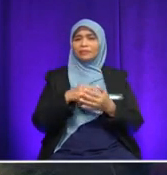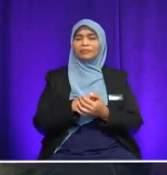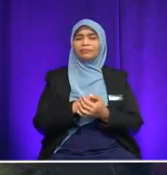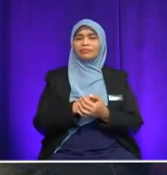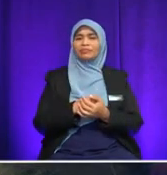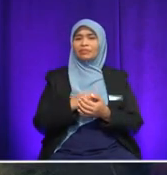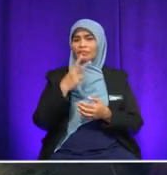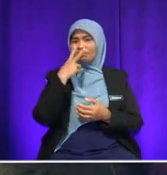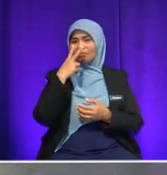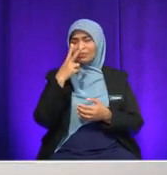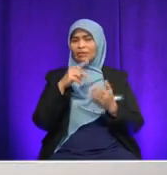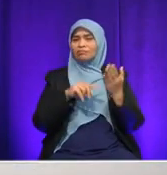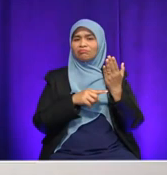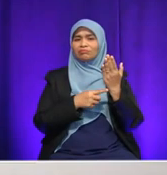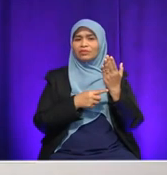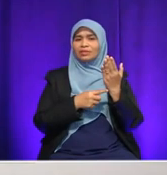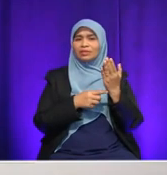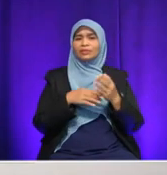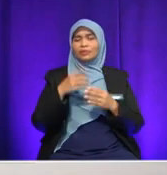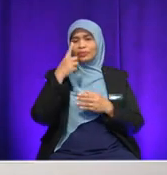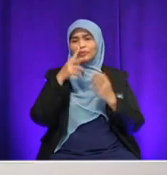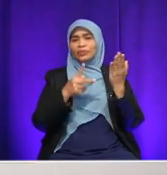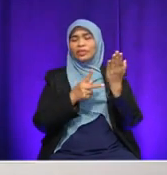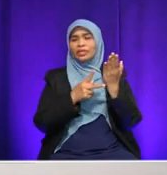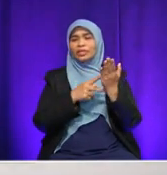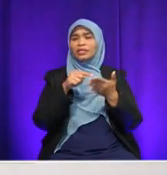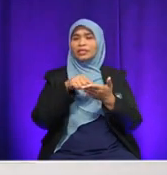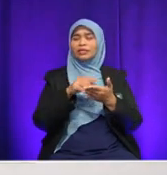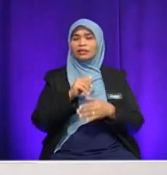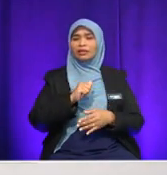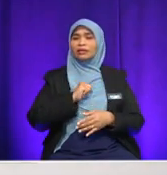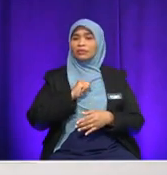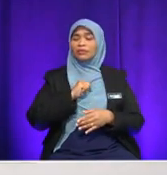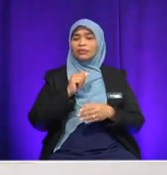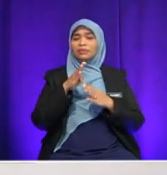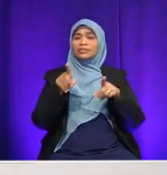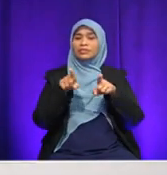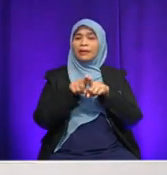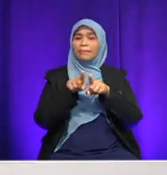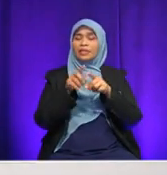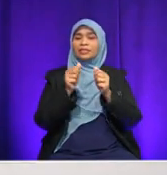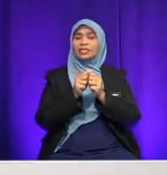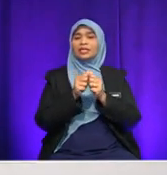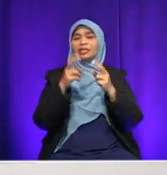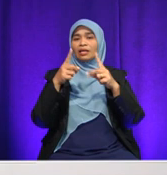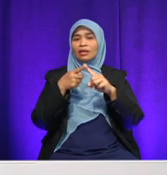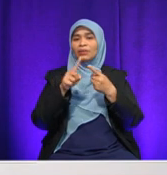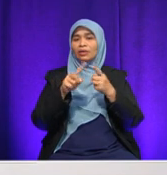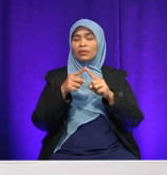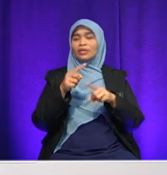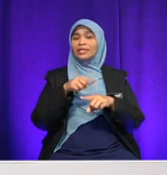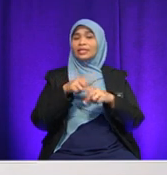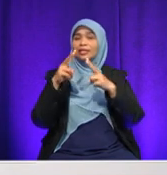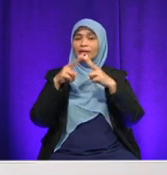Ini yang untuk teknik imbas kembali, aku bersama dengan kawan-kawan di kampung,